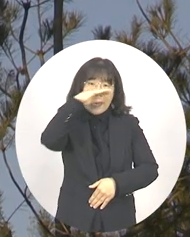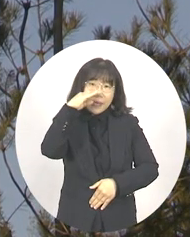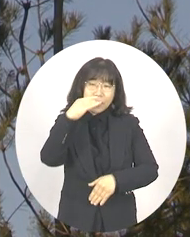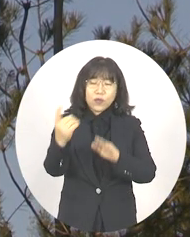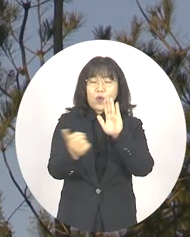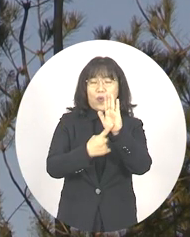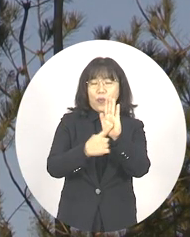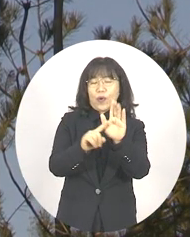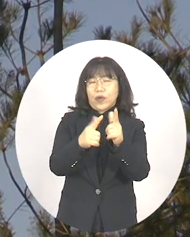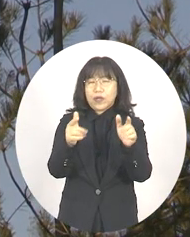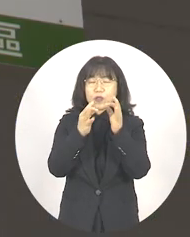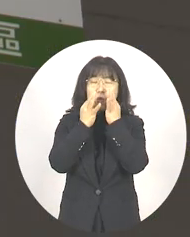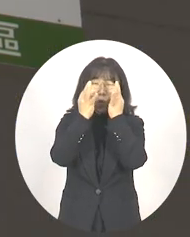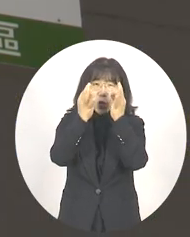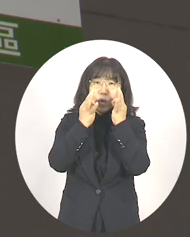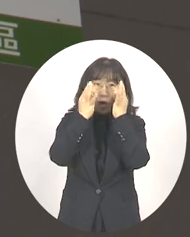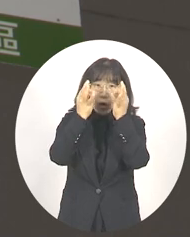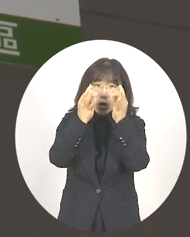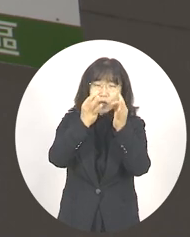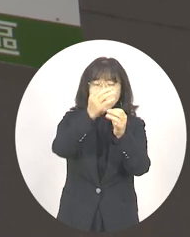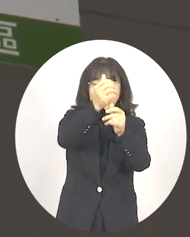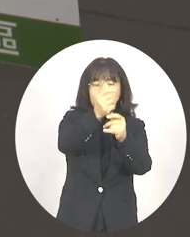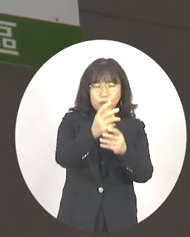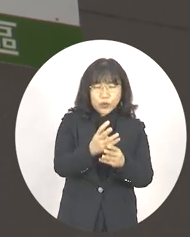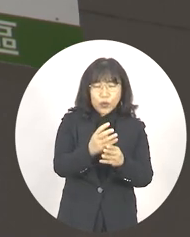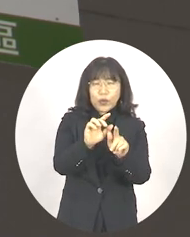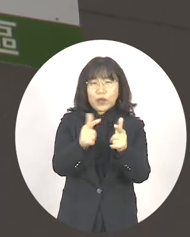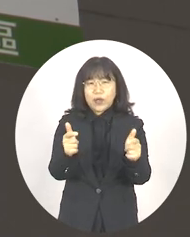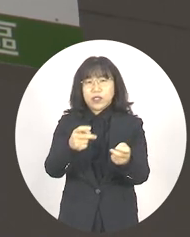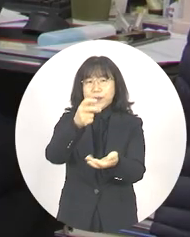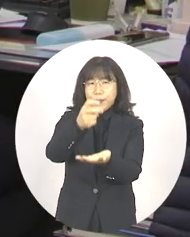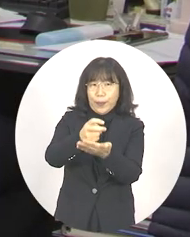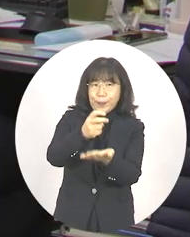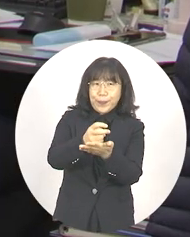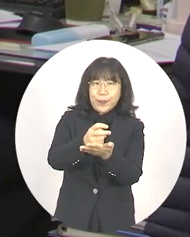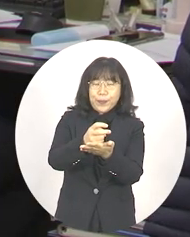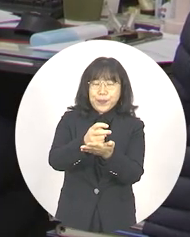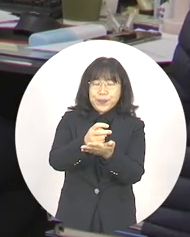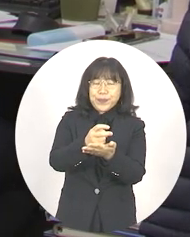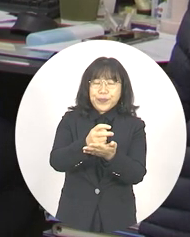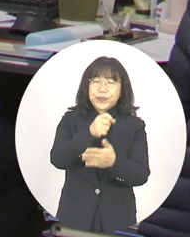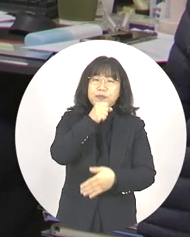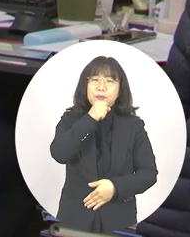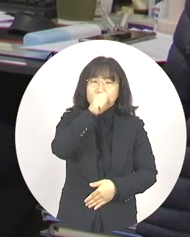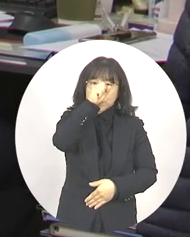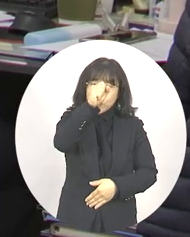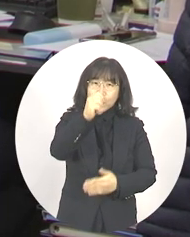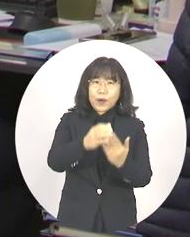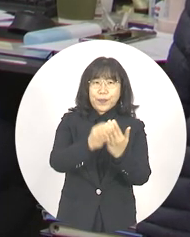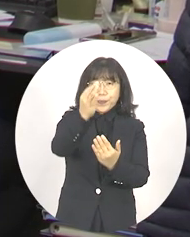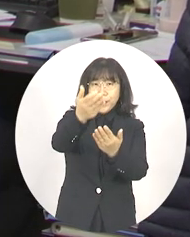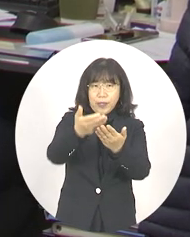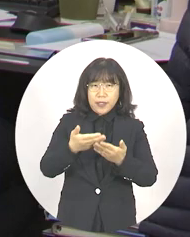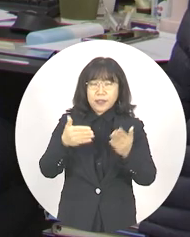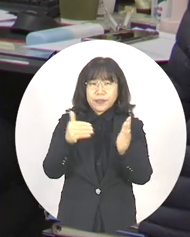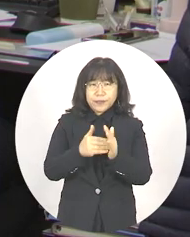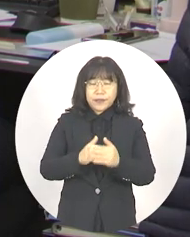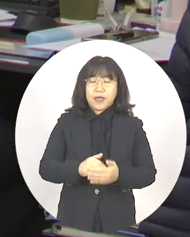위해 노력한 결과 주소정보시설관리, 주소정보시책 추진 분야에서 높은 평가를